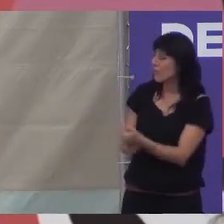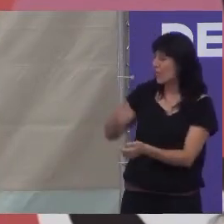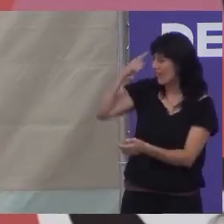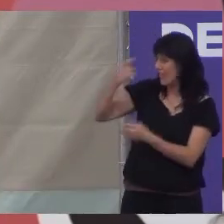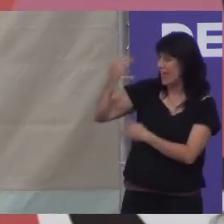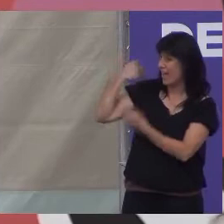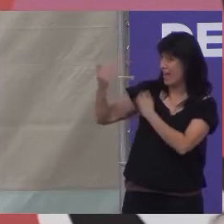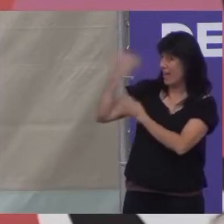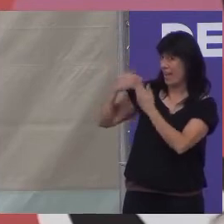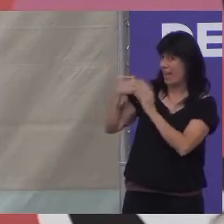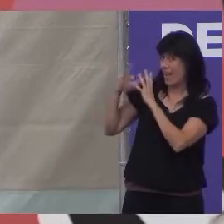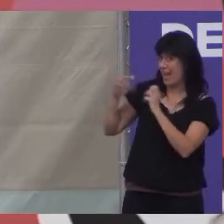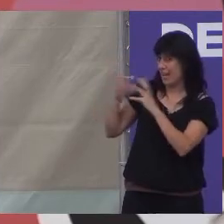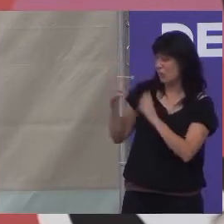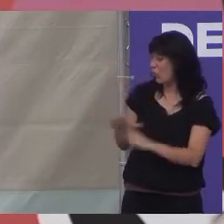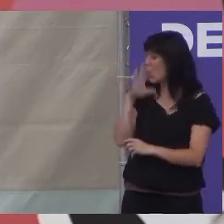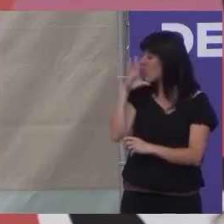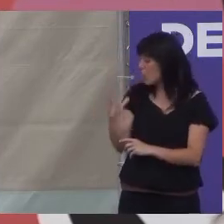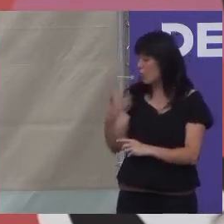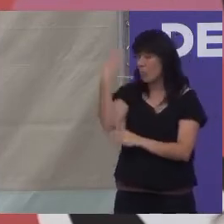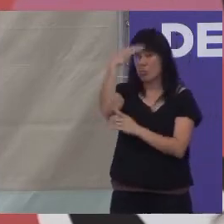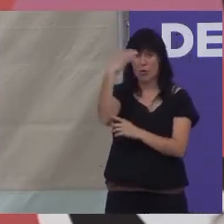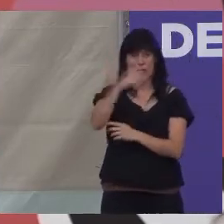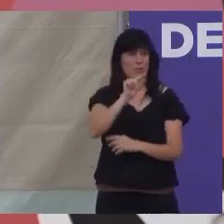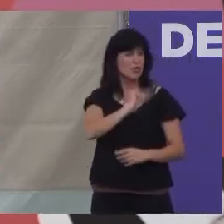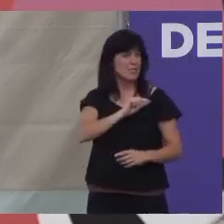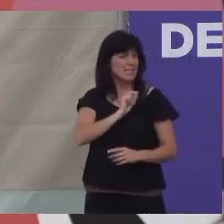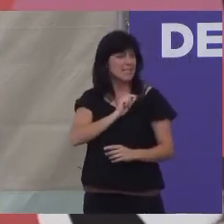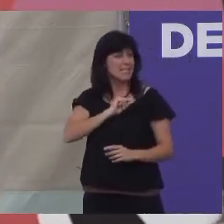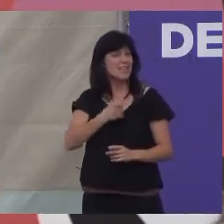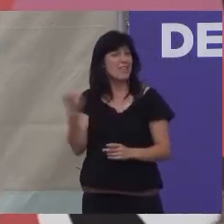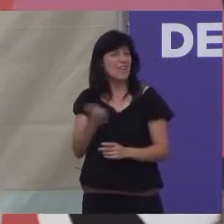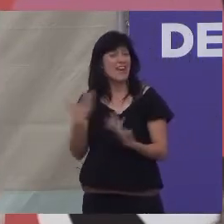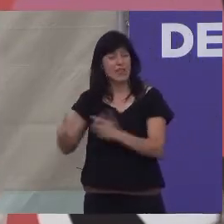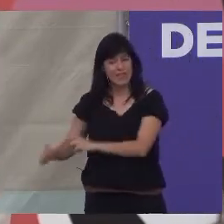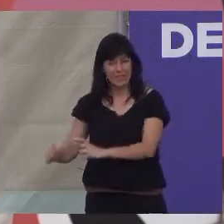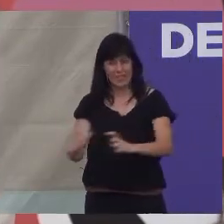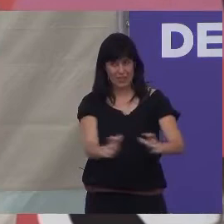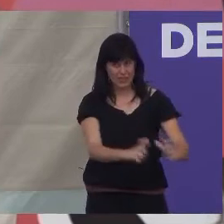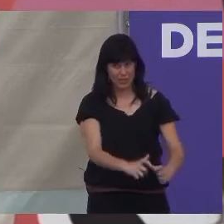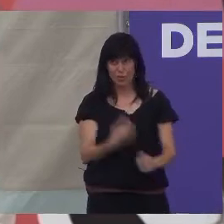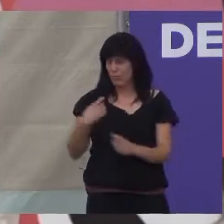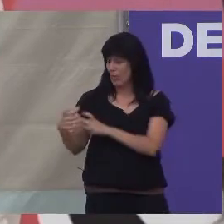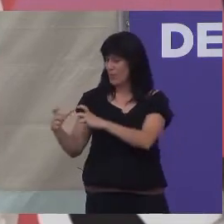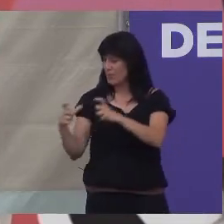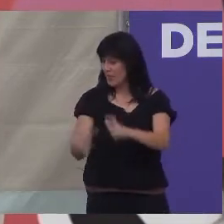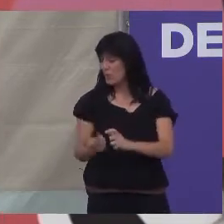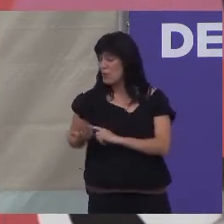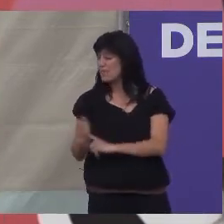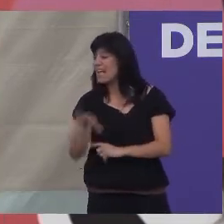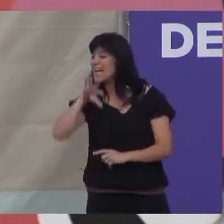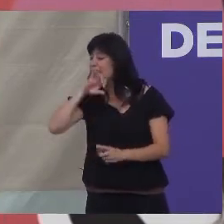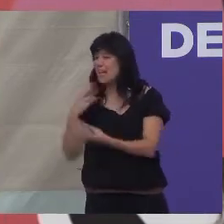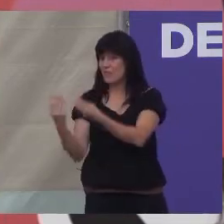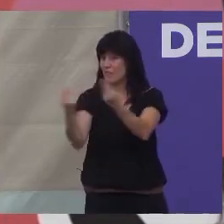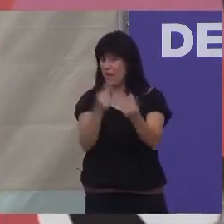perquè ells són l'ànima de Podem, l'ànima que representa els pobles, barris